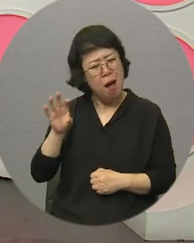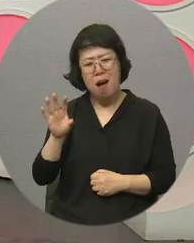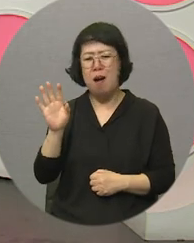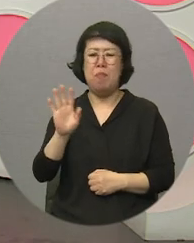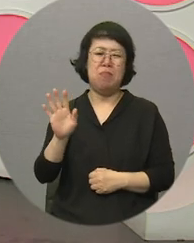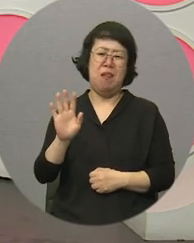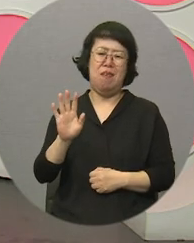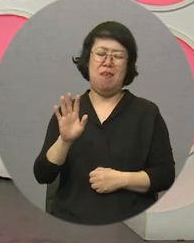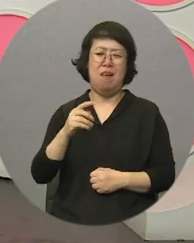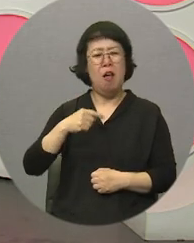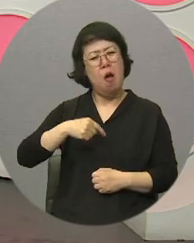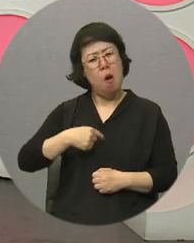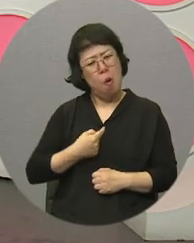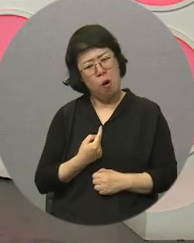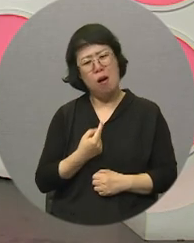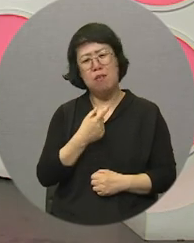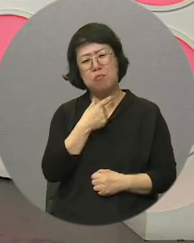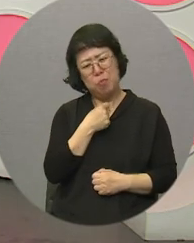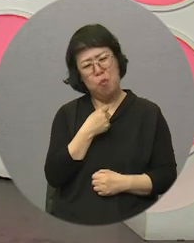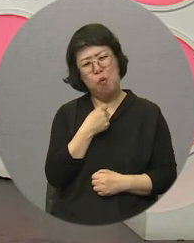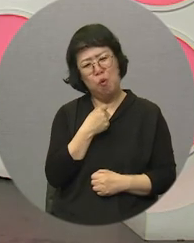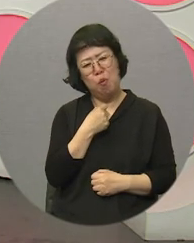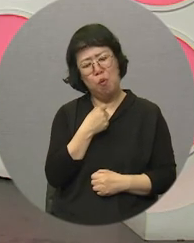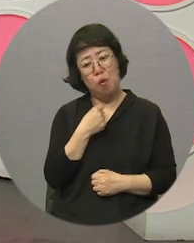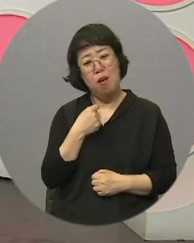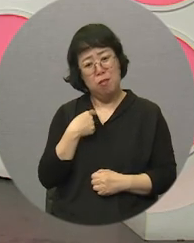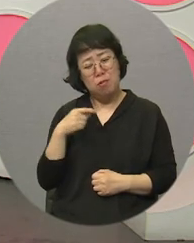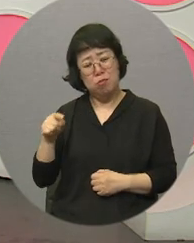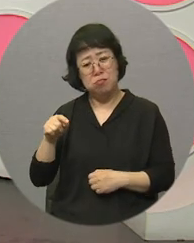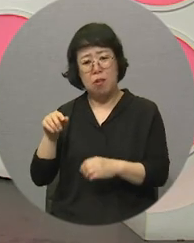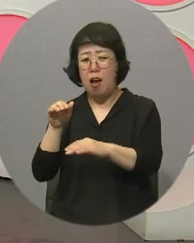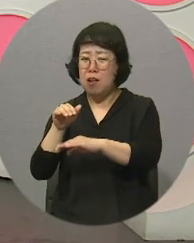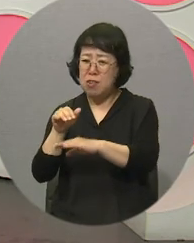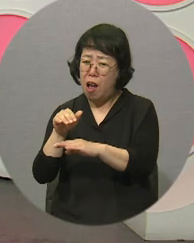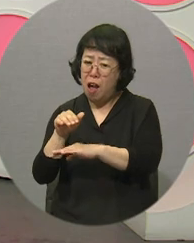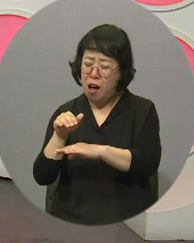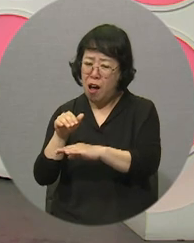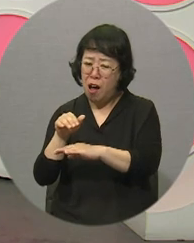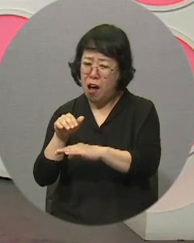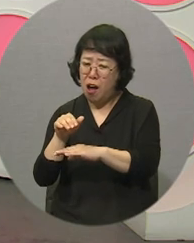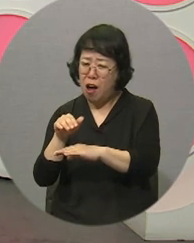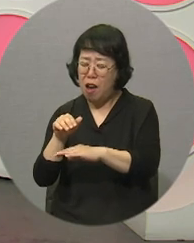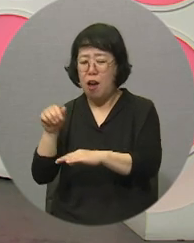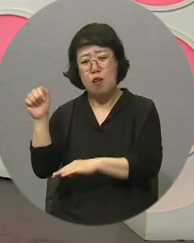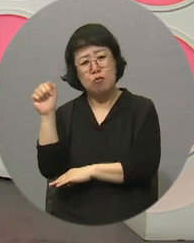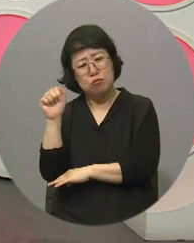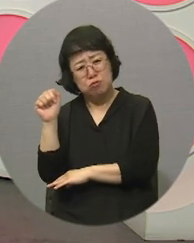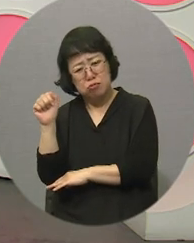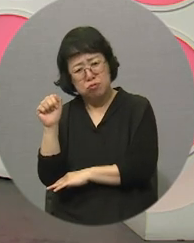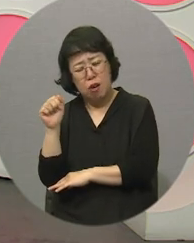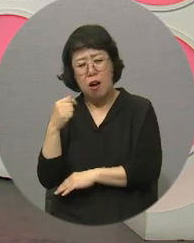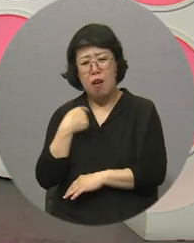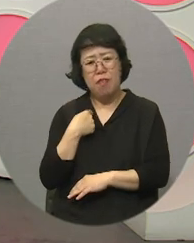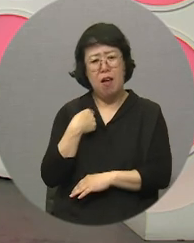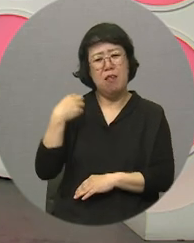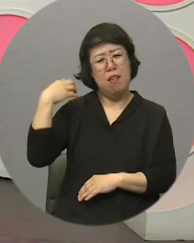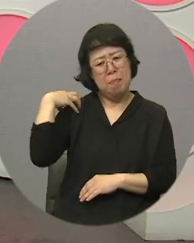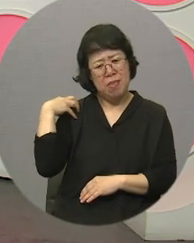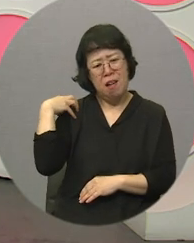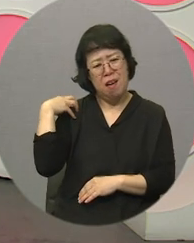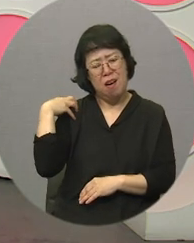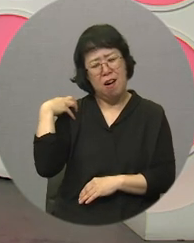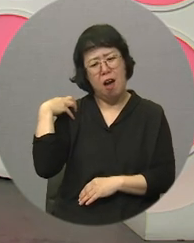결혼 전에는 편리함을 추구하던 차가 어느새 제 자신을 구속하는 수단이 되고